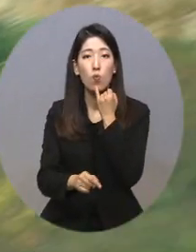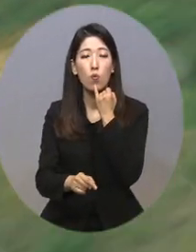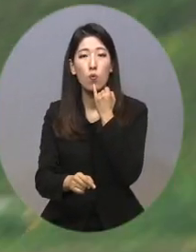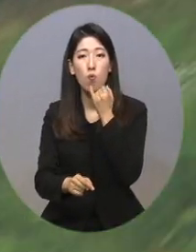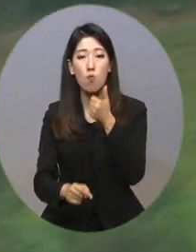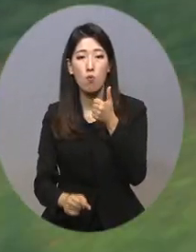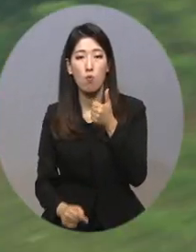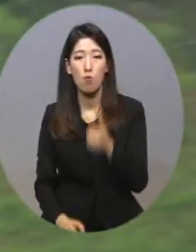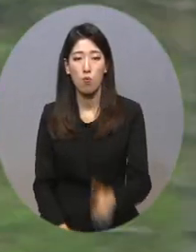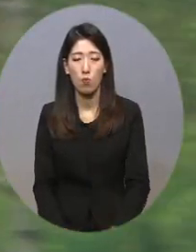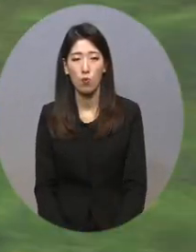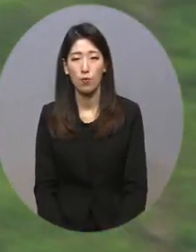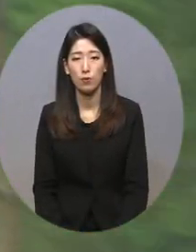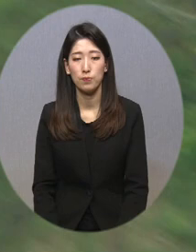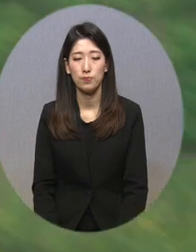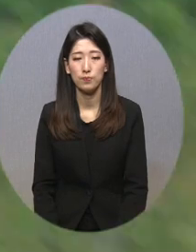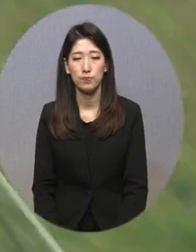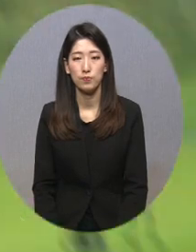굿샷! 좋아! 그쪽, 좋아!